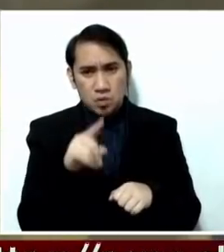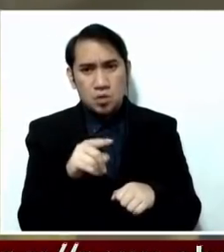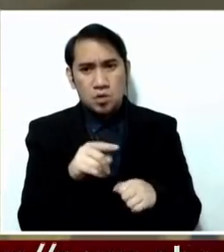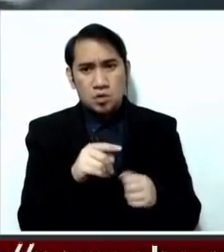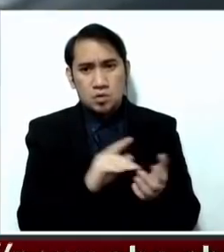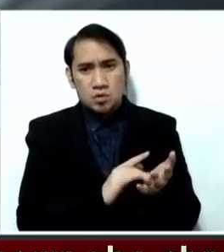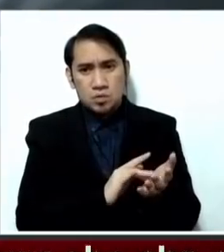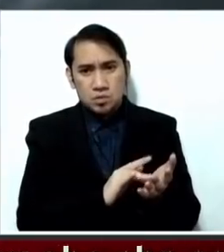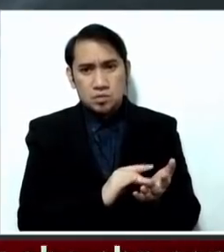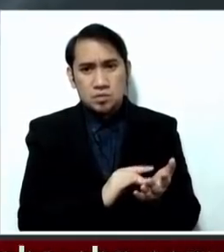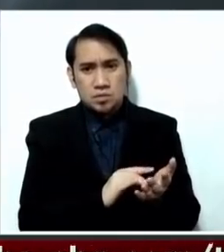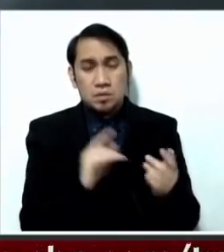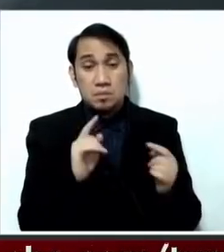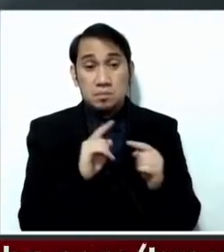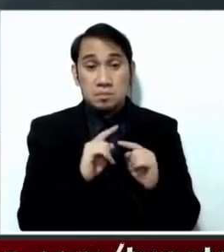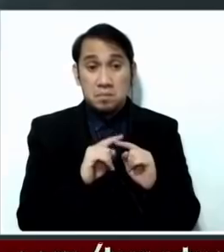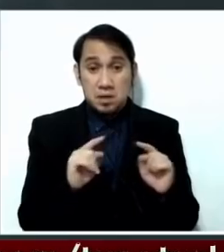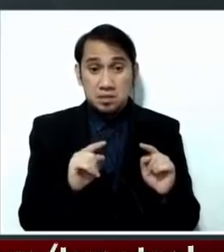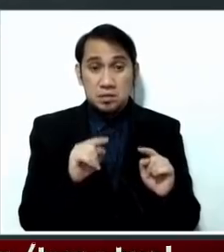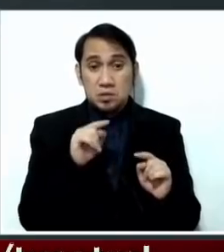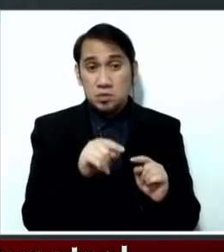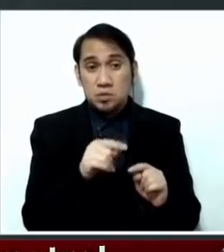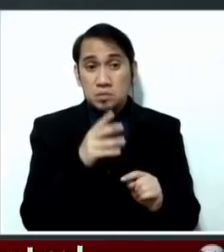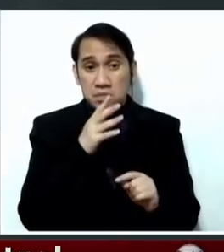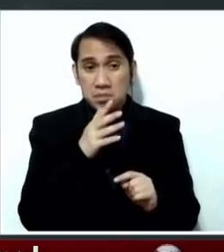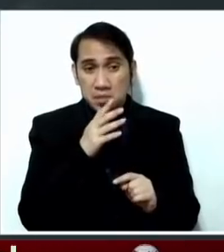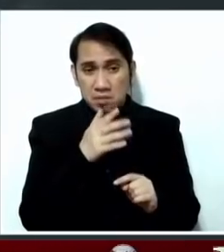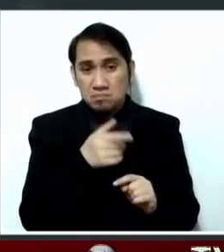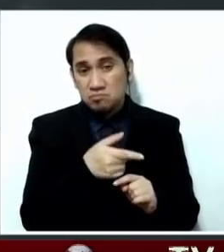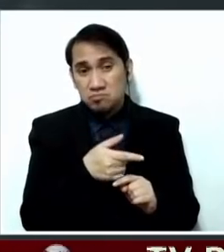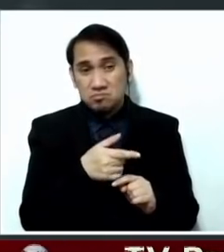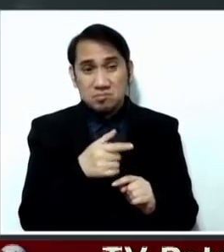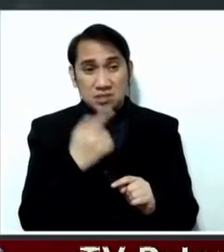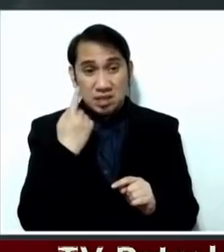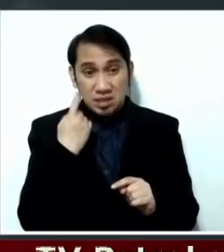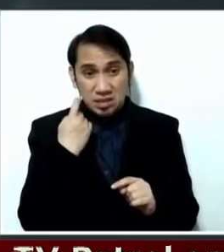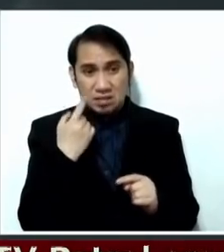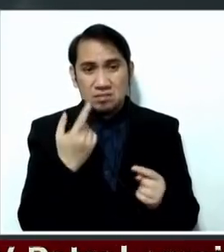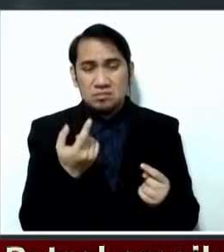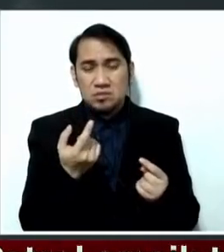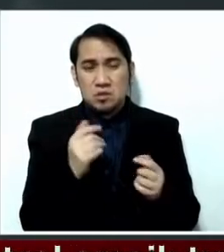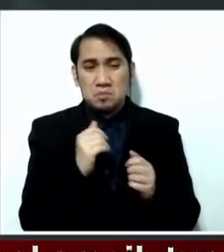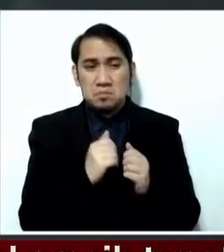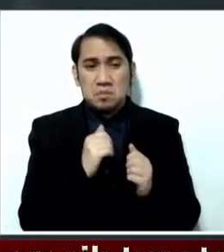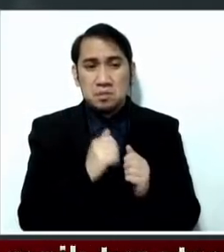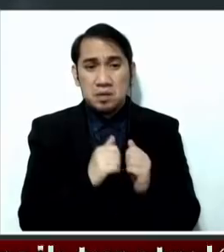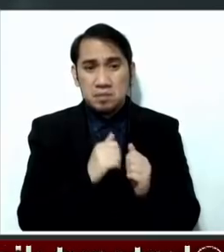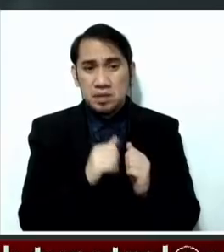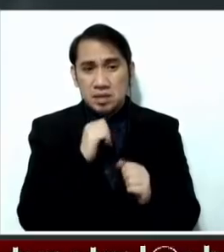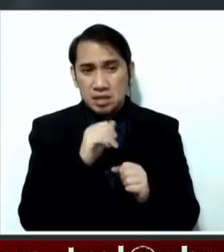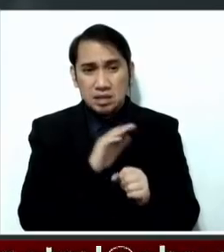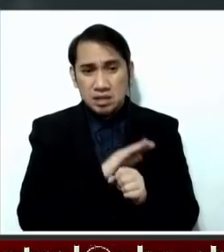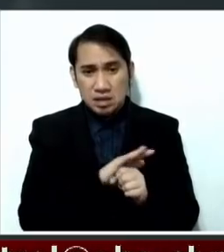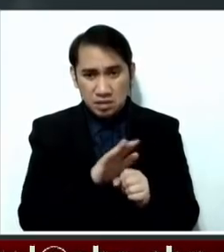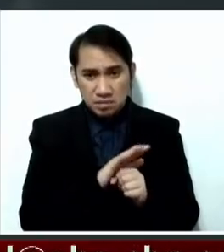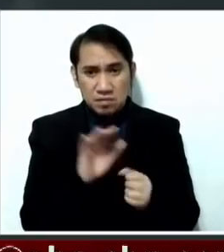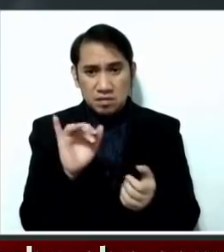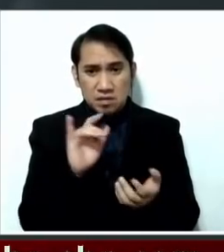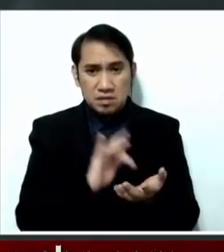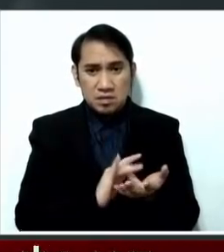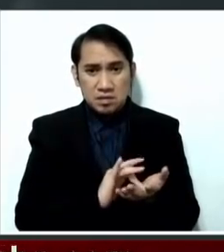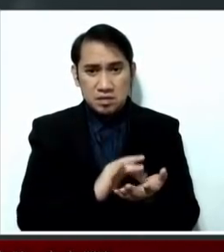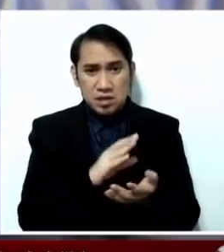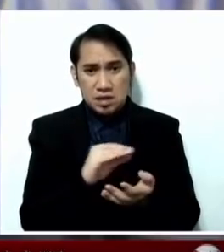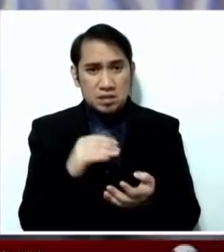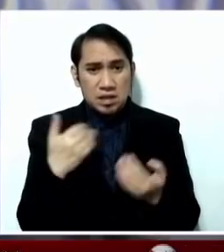COVID. Pero sa kaso ng ina ni Ann, maaari daw hindi sapat ang dose ng ininom nito at may iba itong health